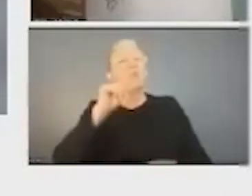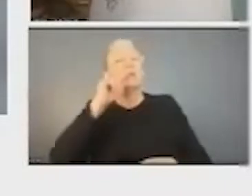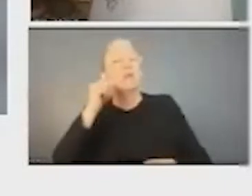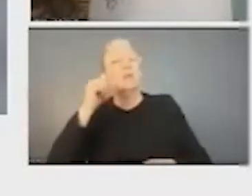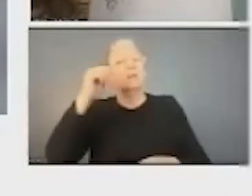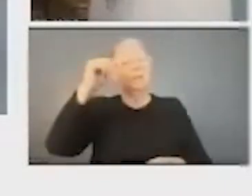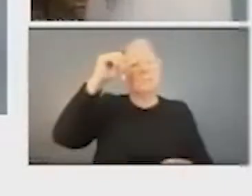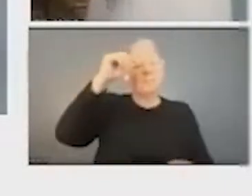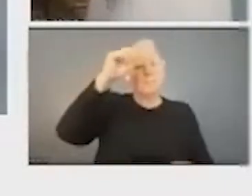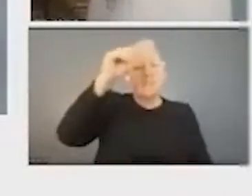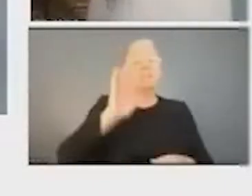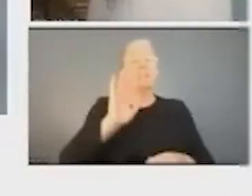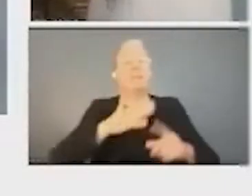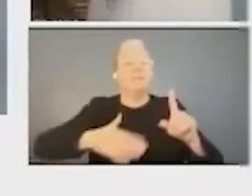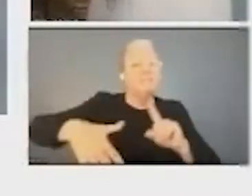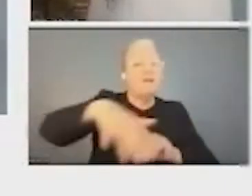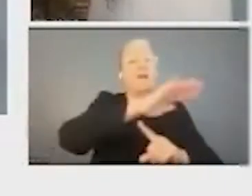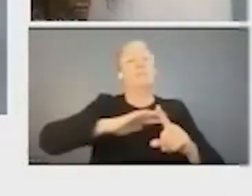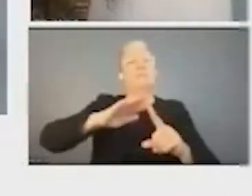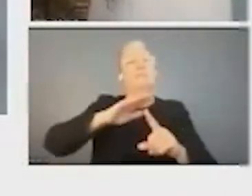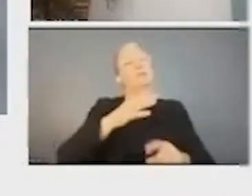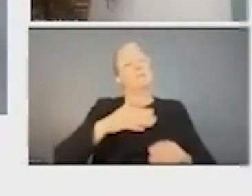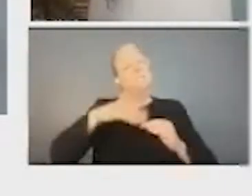الهدف الرئيسي من